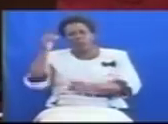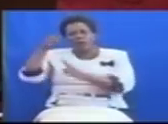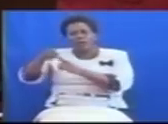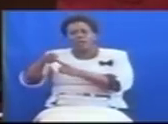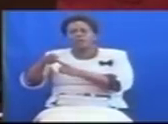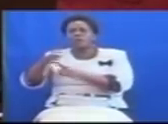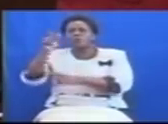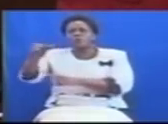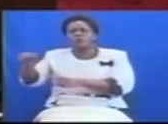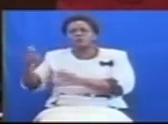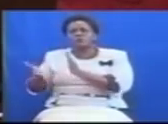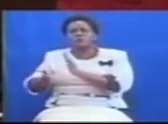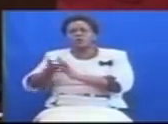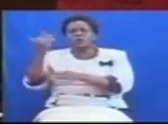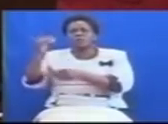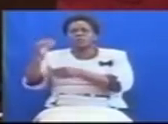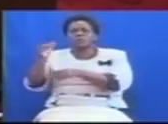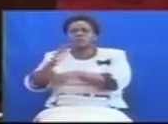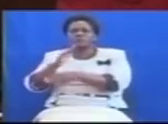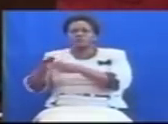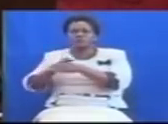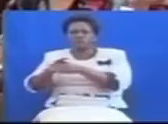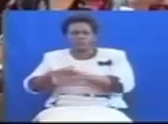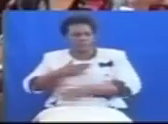Asante sana Mheshimiwa Naibu Spika.